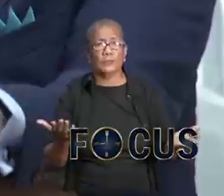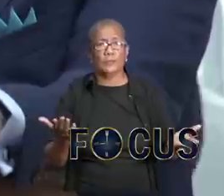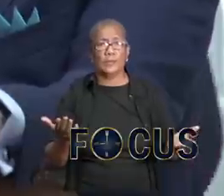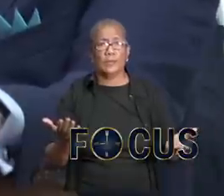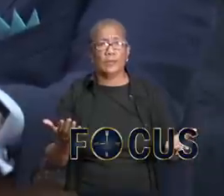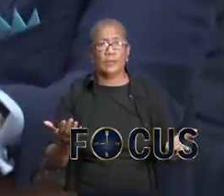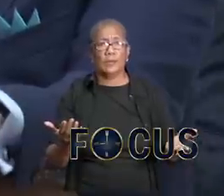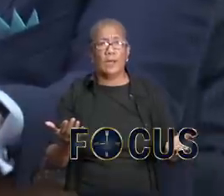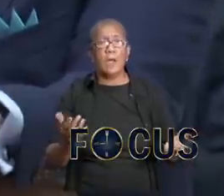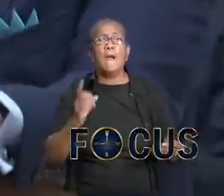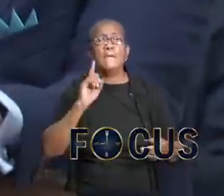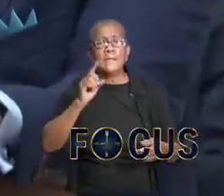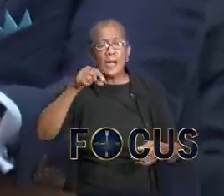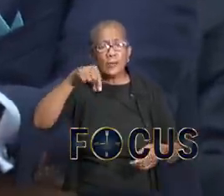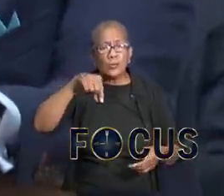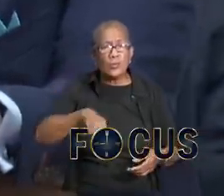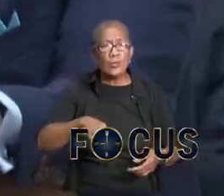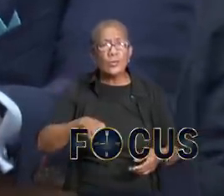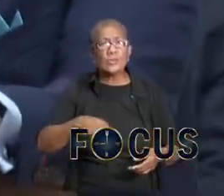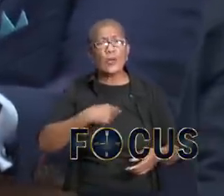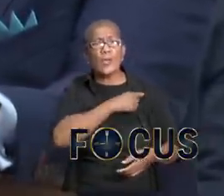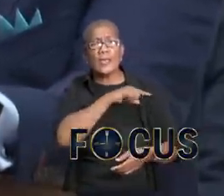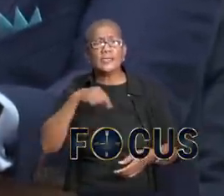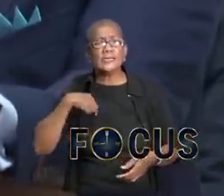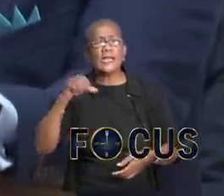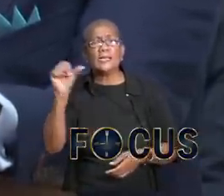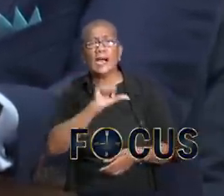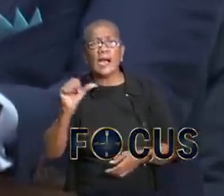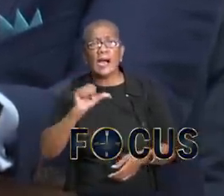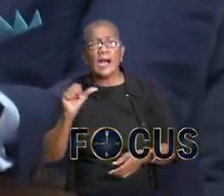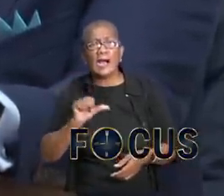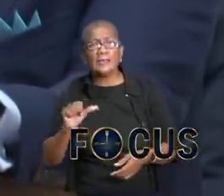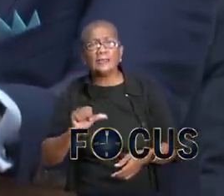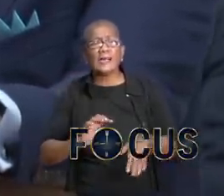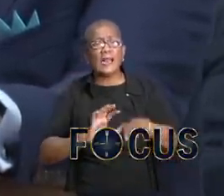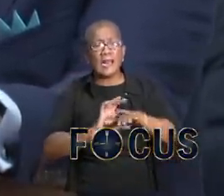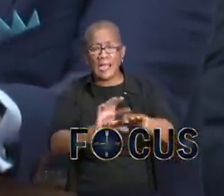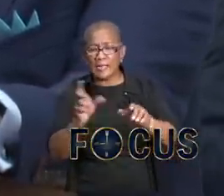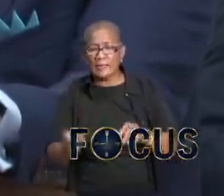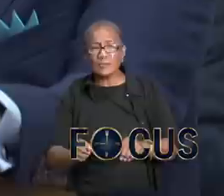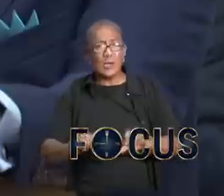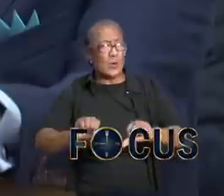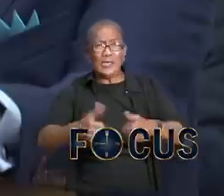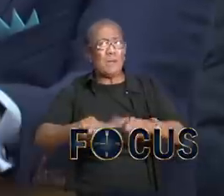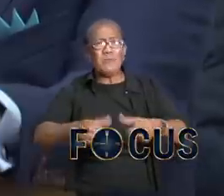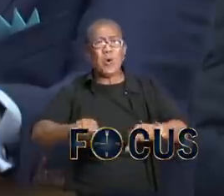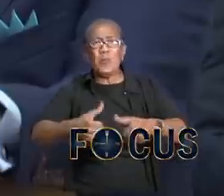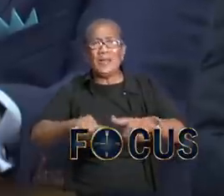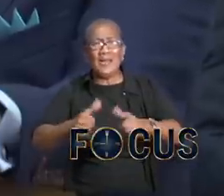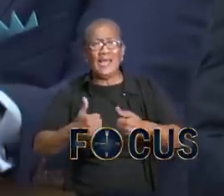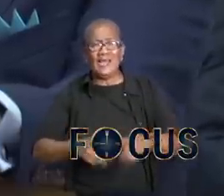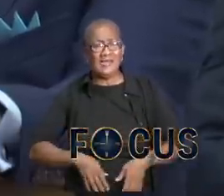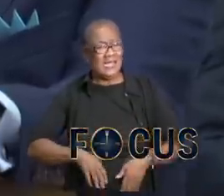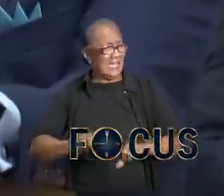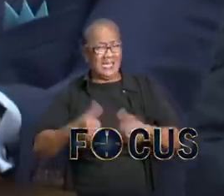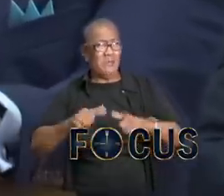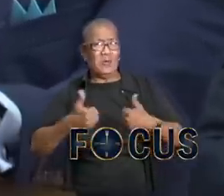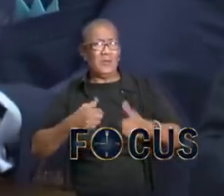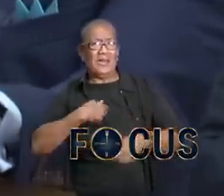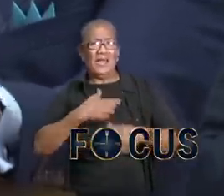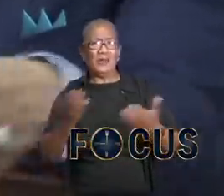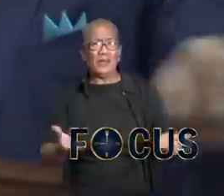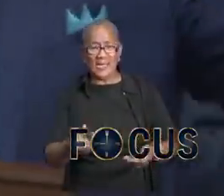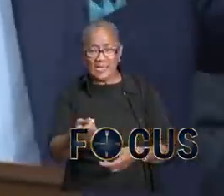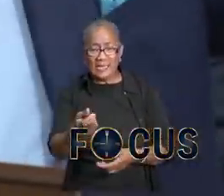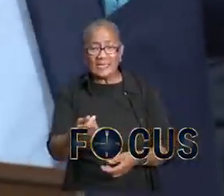Maar wij zijn andere soort leiders. We zijn niet populistisch bezig. Als we populistisch bezig waren, dat geld